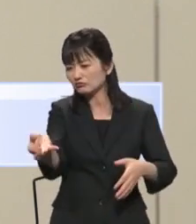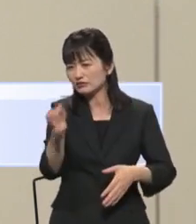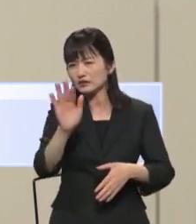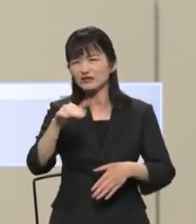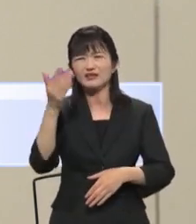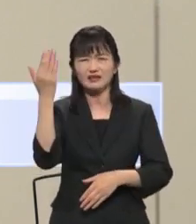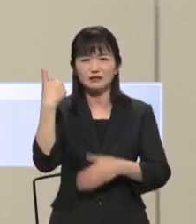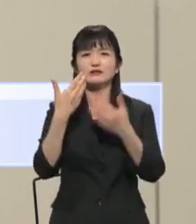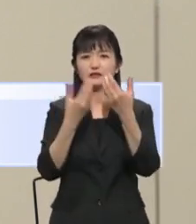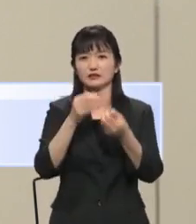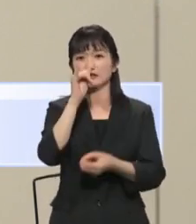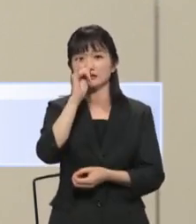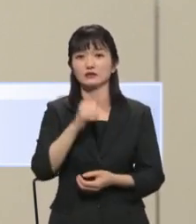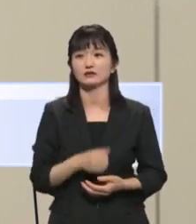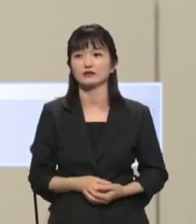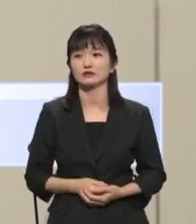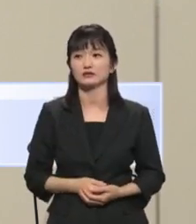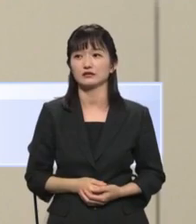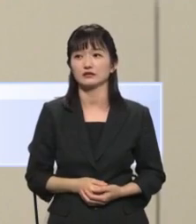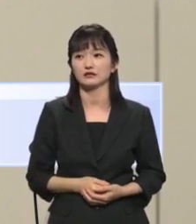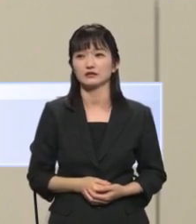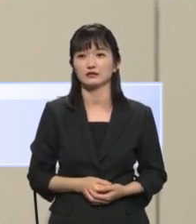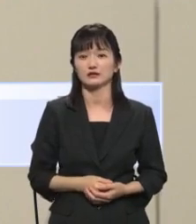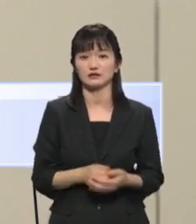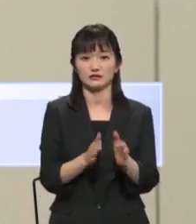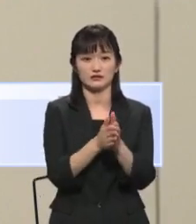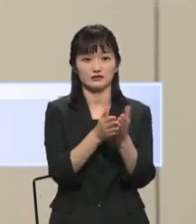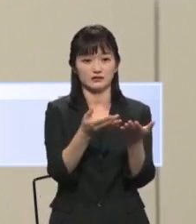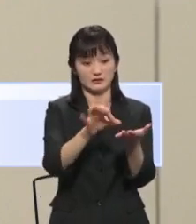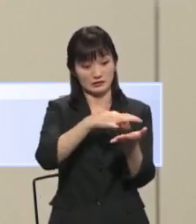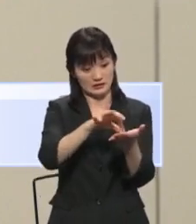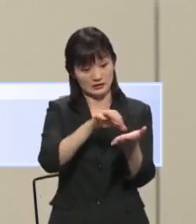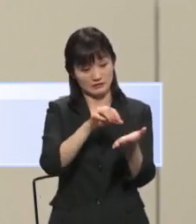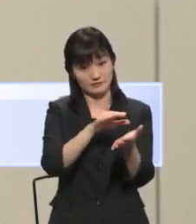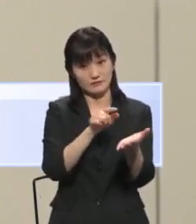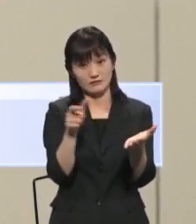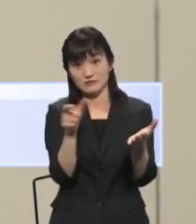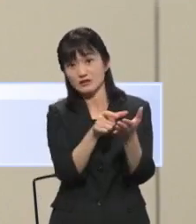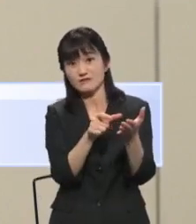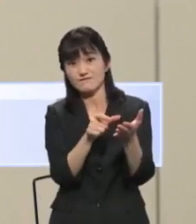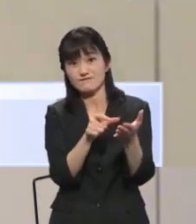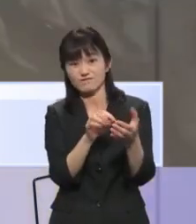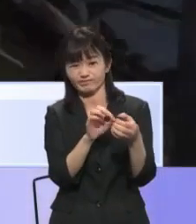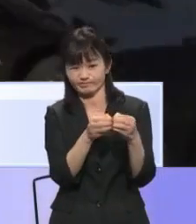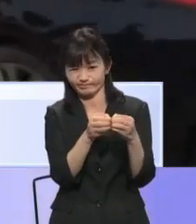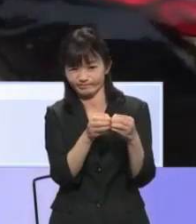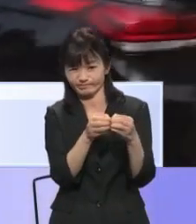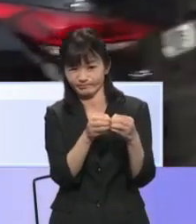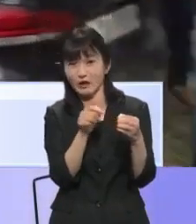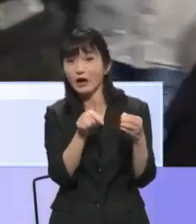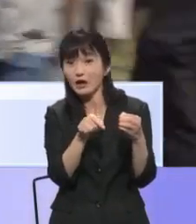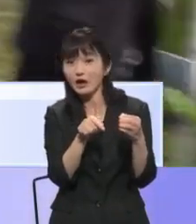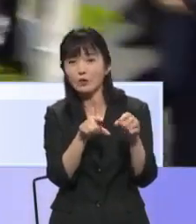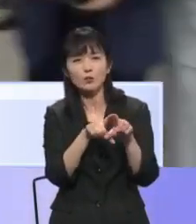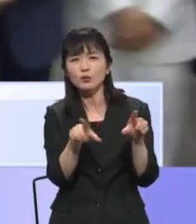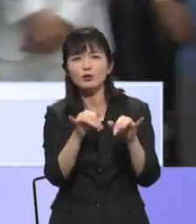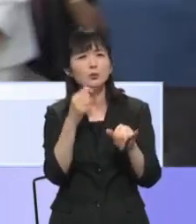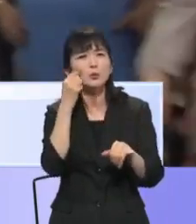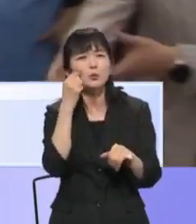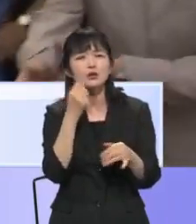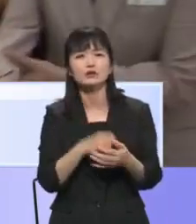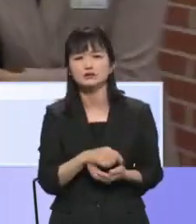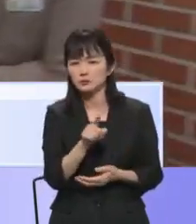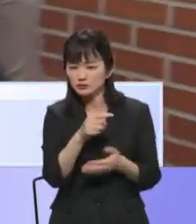또 그 잔고증명서도 위조하고 이게 보통 사람이 할 수 있는 일이 아니잖아요 그렇기 때문에 이건 좀 뭔가 있는 거 아니냐